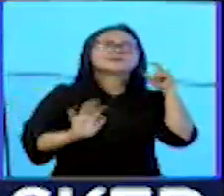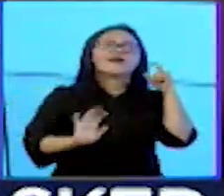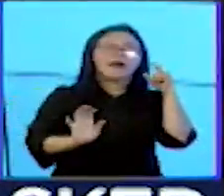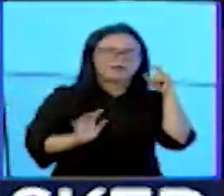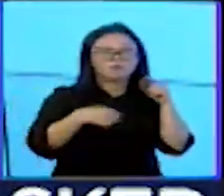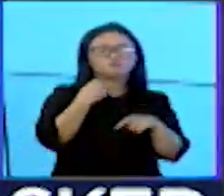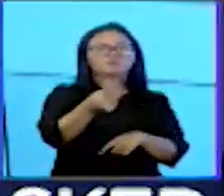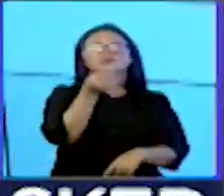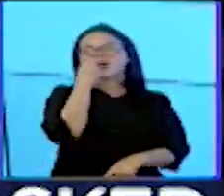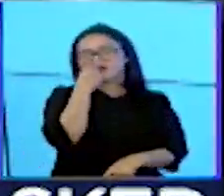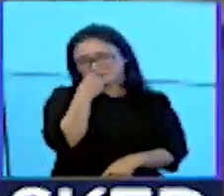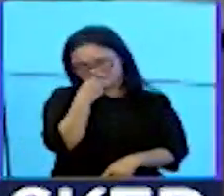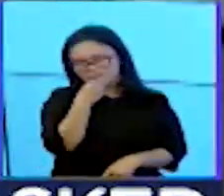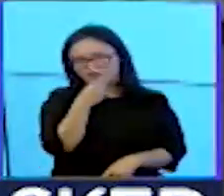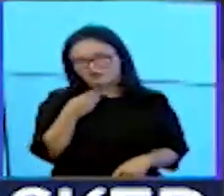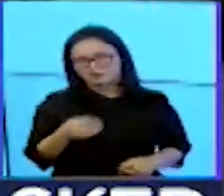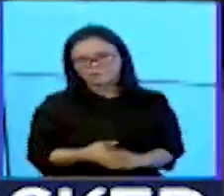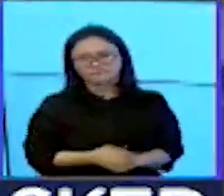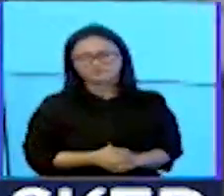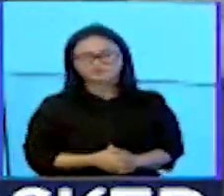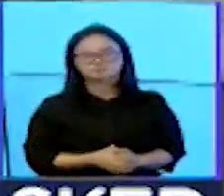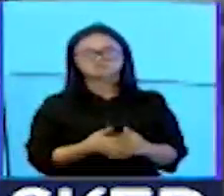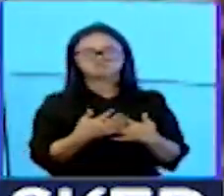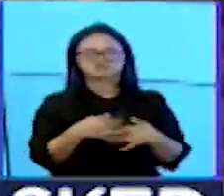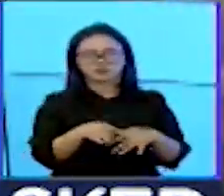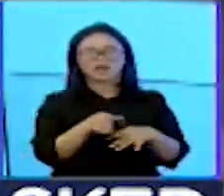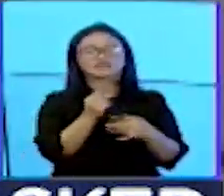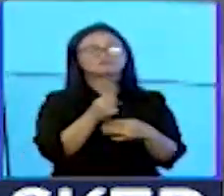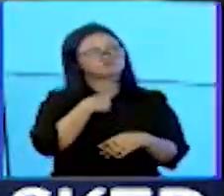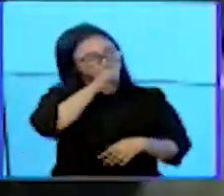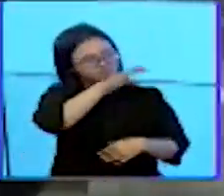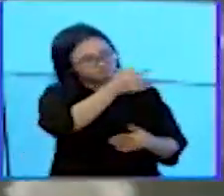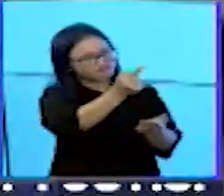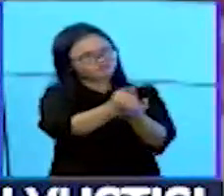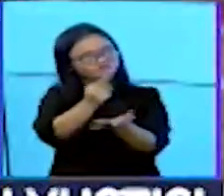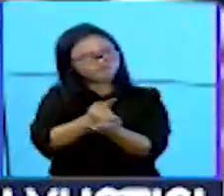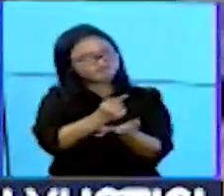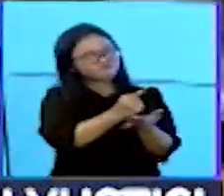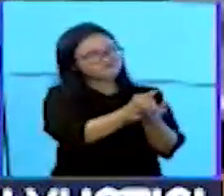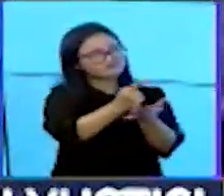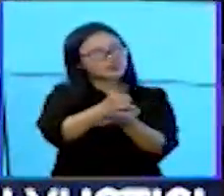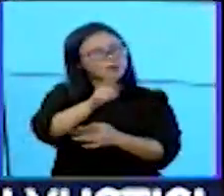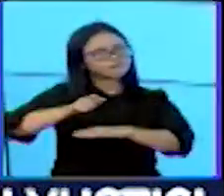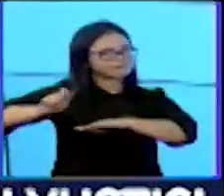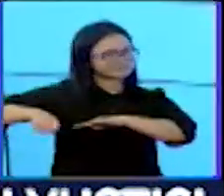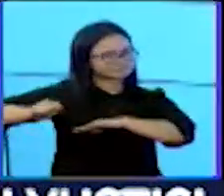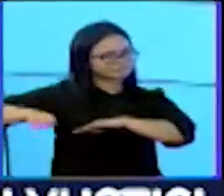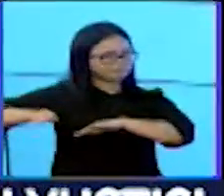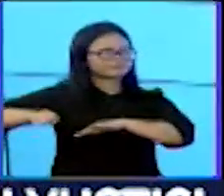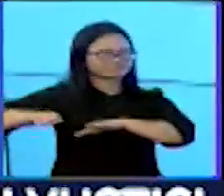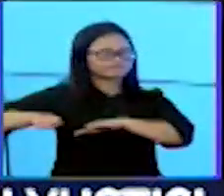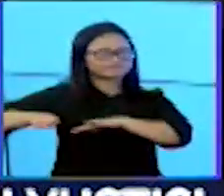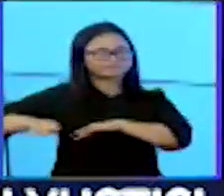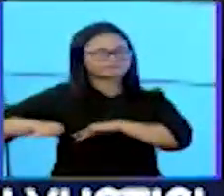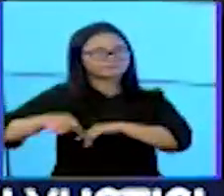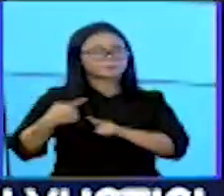membeli makanan di luar rumah. Sebagai efek jera, para pelanggar protokol kesehatan diminta menjalani sidang di tempat di Taman Bungkul